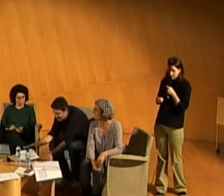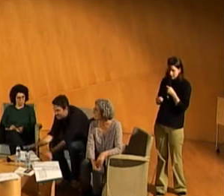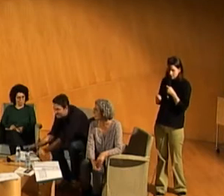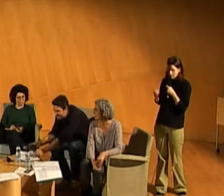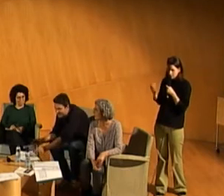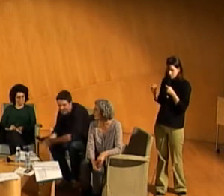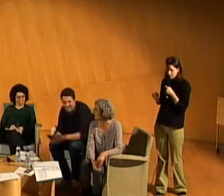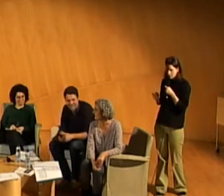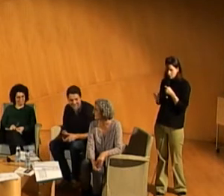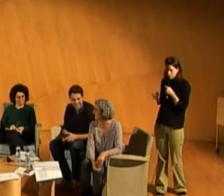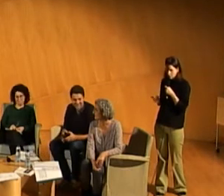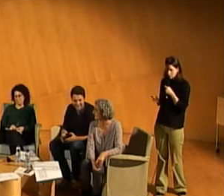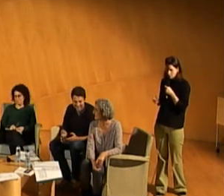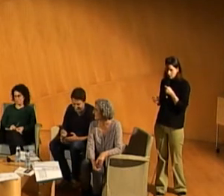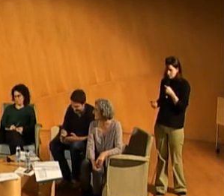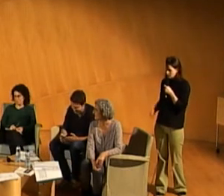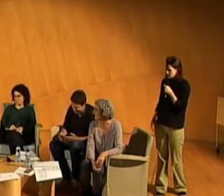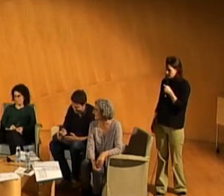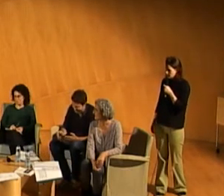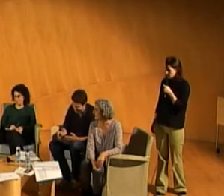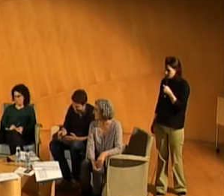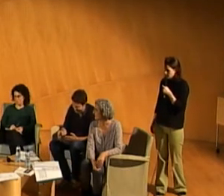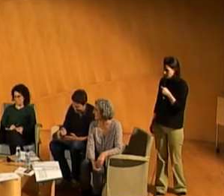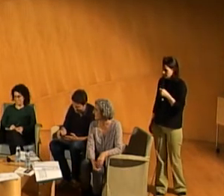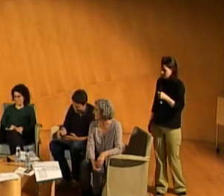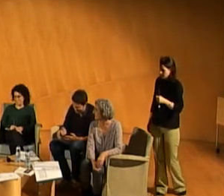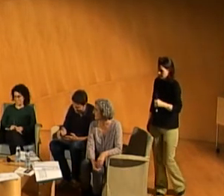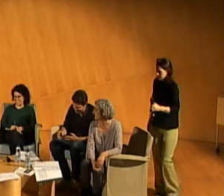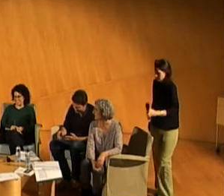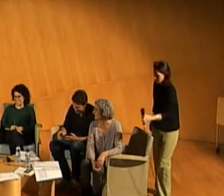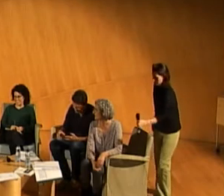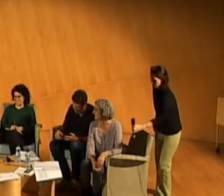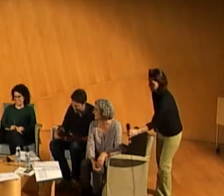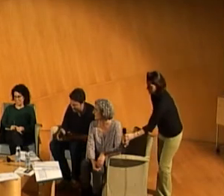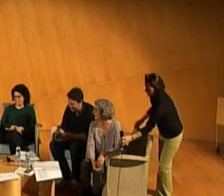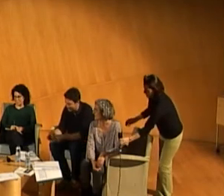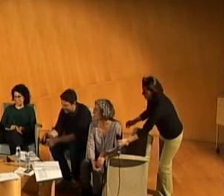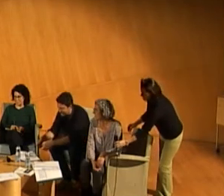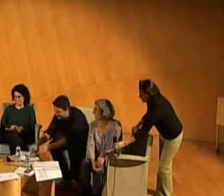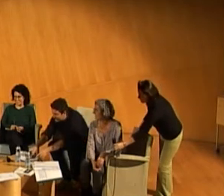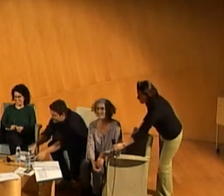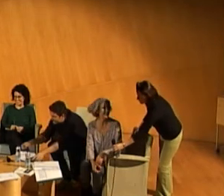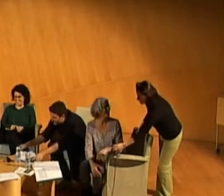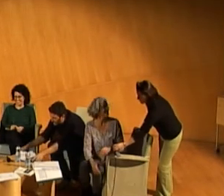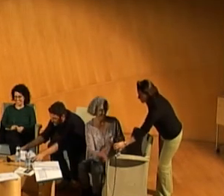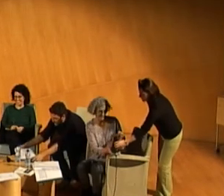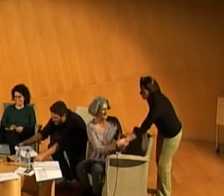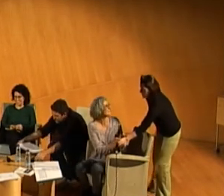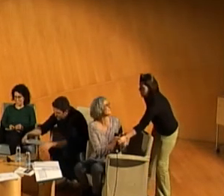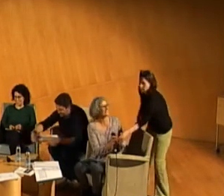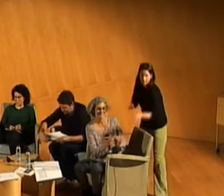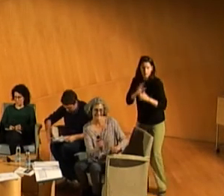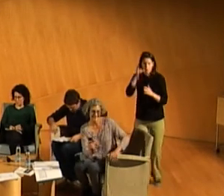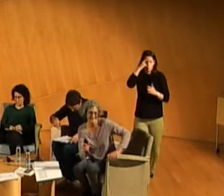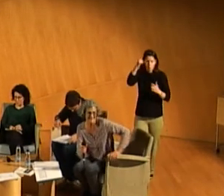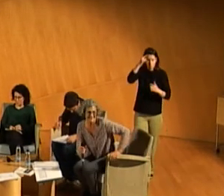êtes des amis ? Vous êtes une professionnelle ? Qu'est-ce que vous êtes pour eux ? Je pense que je suis un peu tout ça. En fait, on n'a pas les mêmes